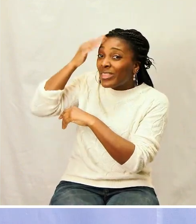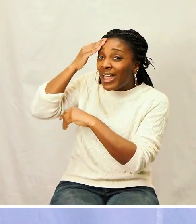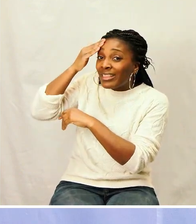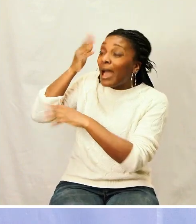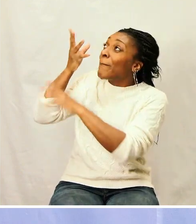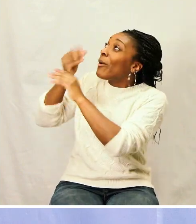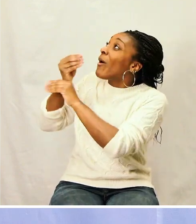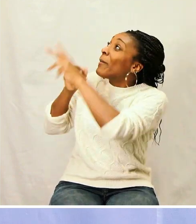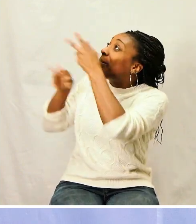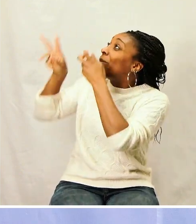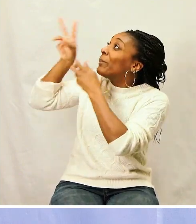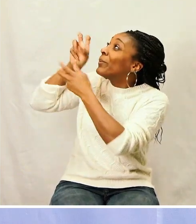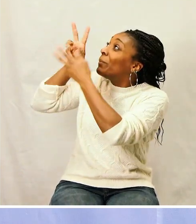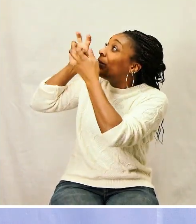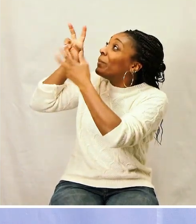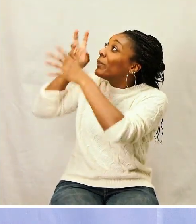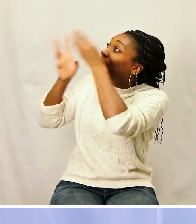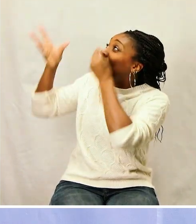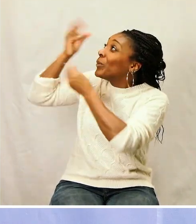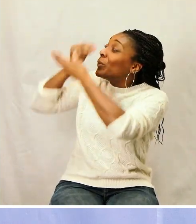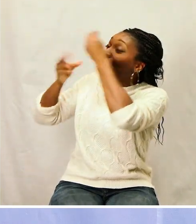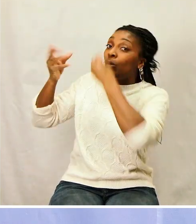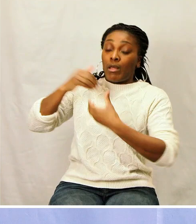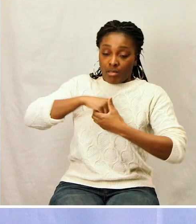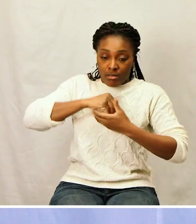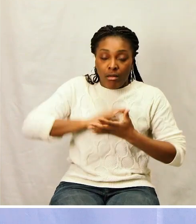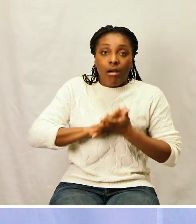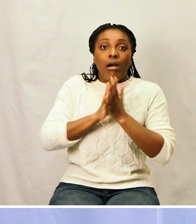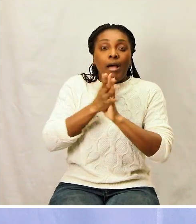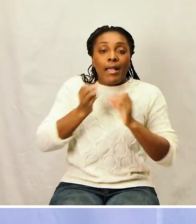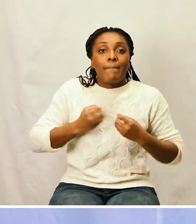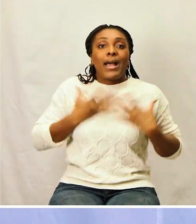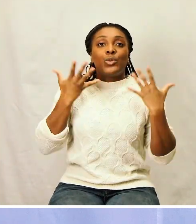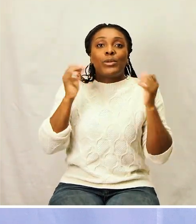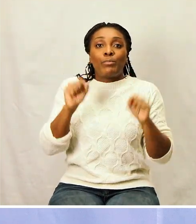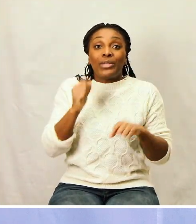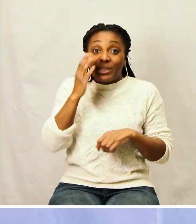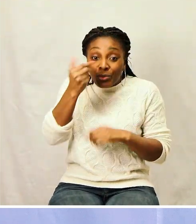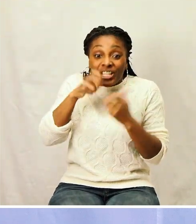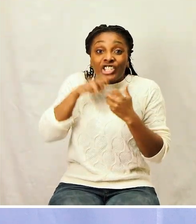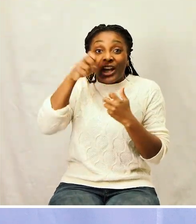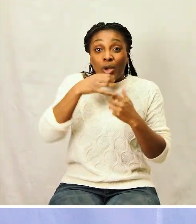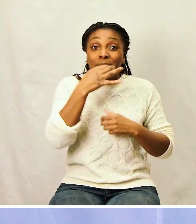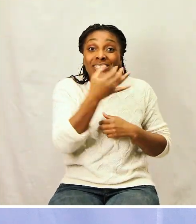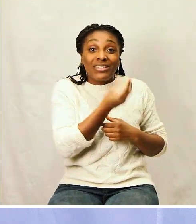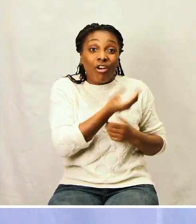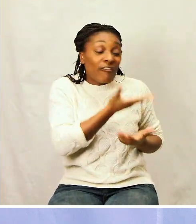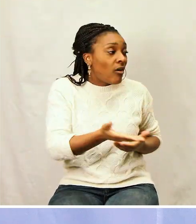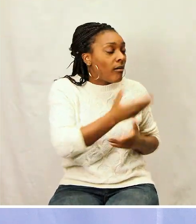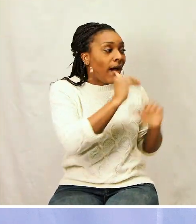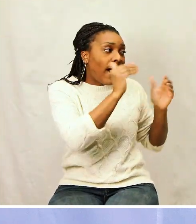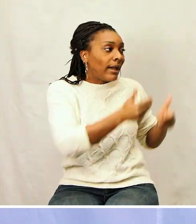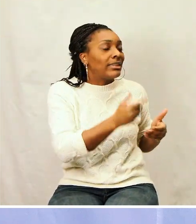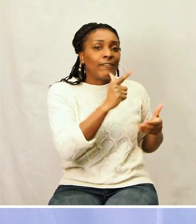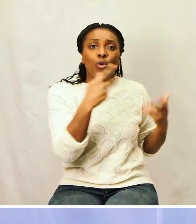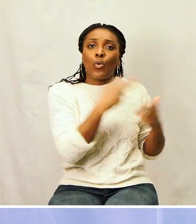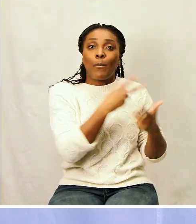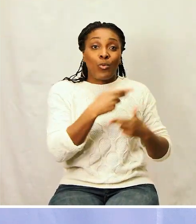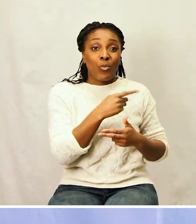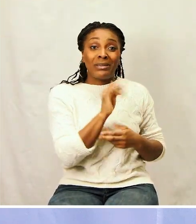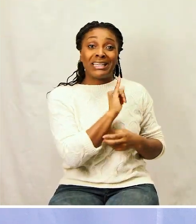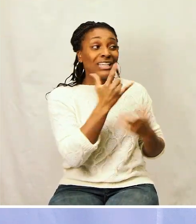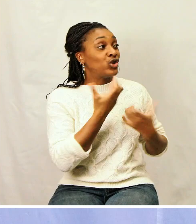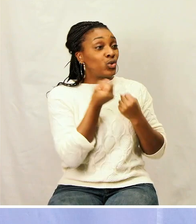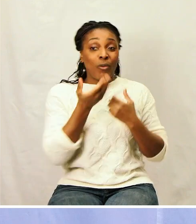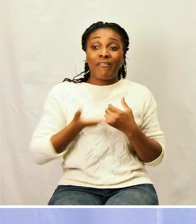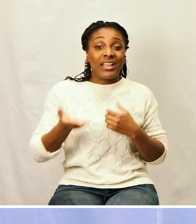s'épanouir en lui et c'est pour ça que Jacob va dire et bien il va falloir couper court avec tout cela parce que ce sont pas ces dieux-là qui nous ont sauvé ce